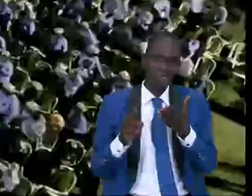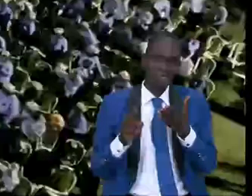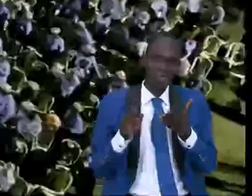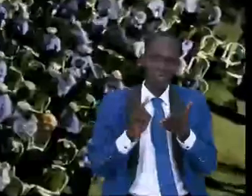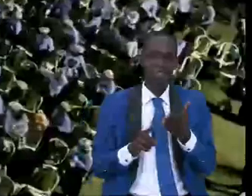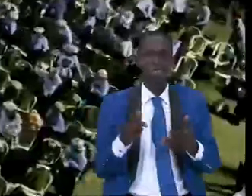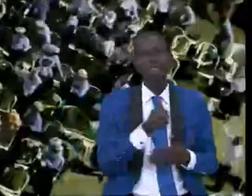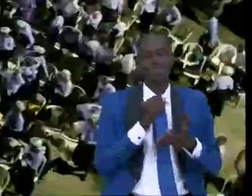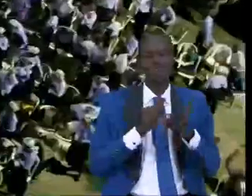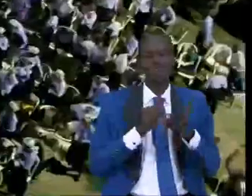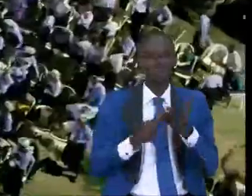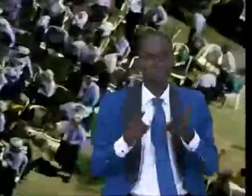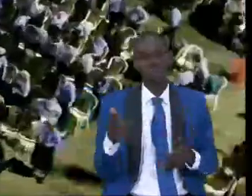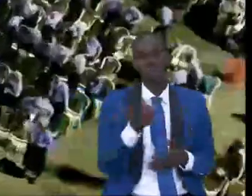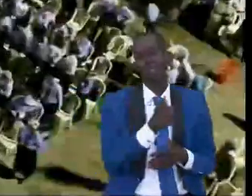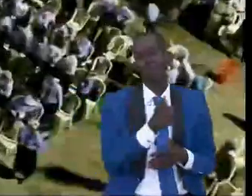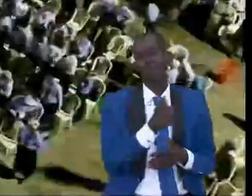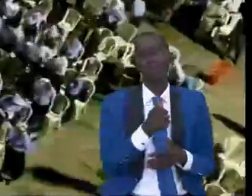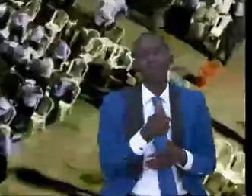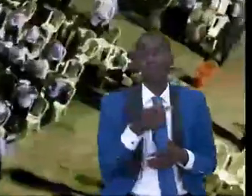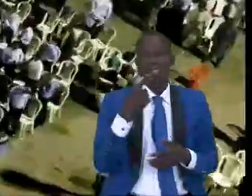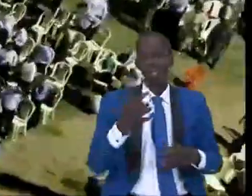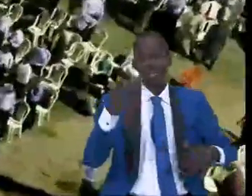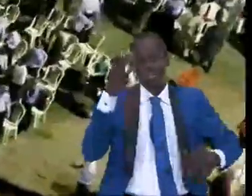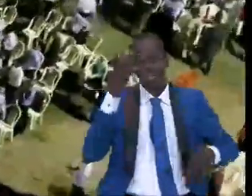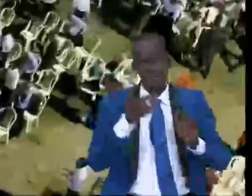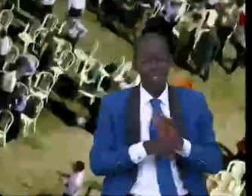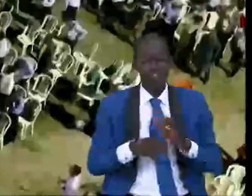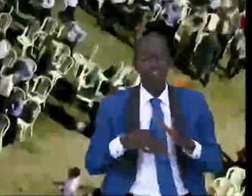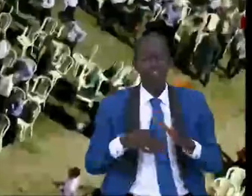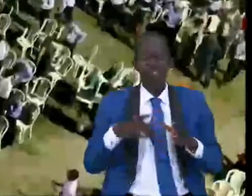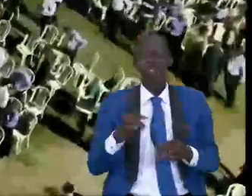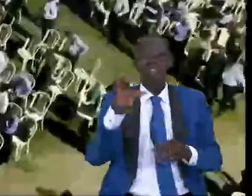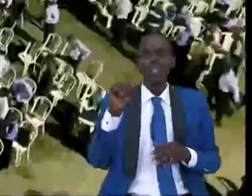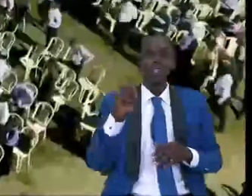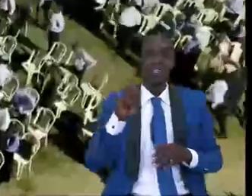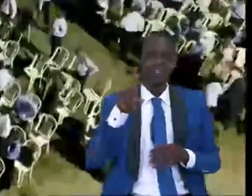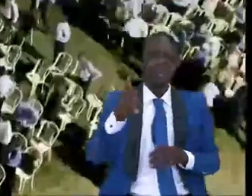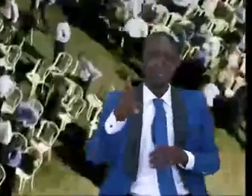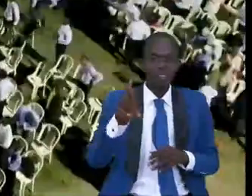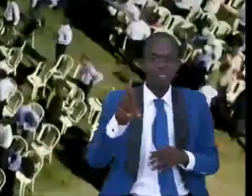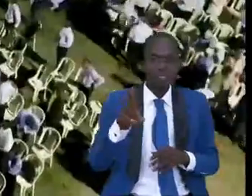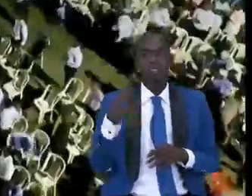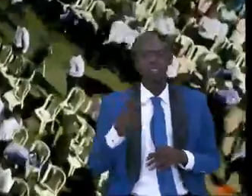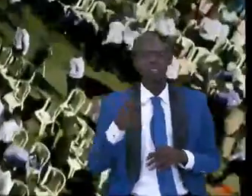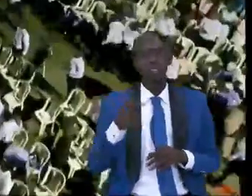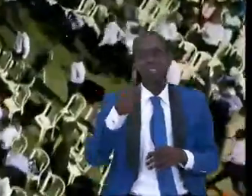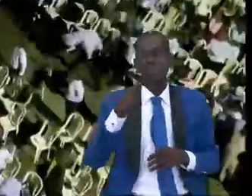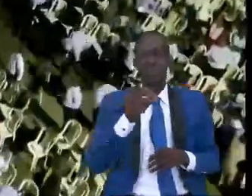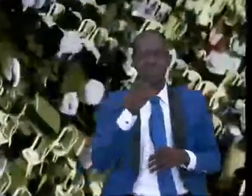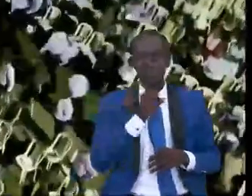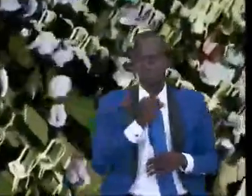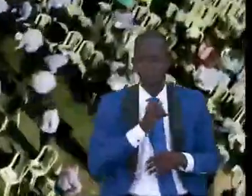Examinez-vous. Le cancer, la tuberculose, la chose mauvaise est là.